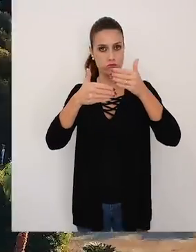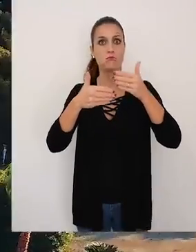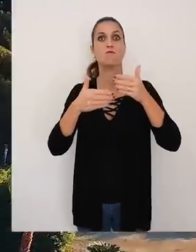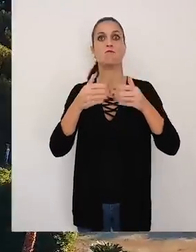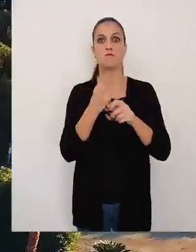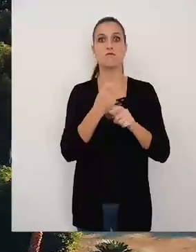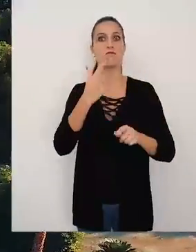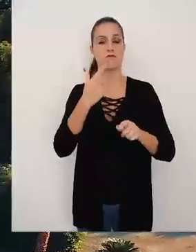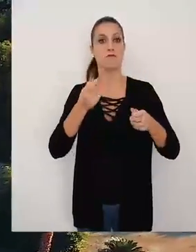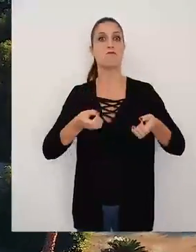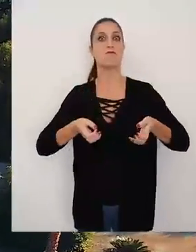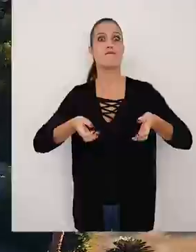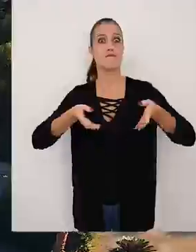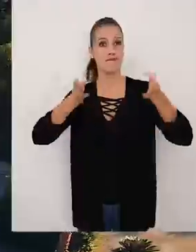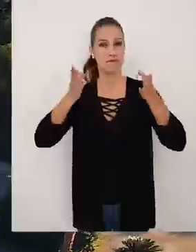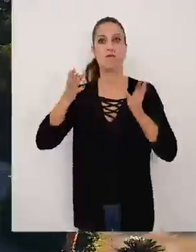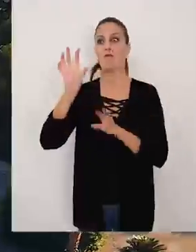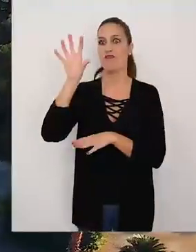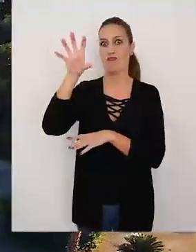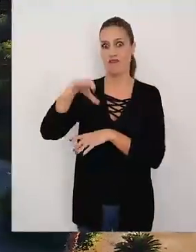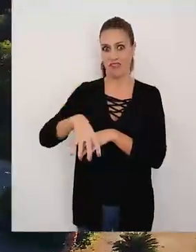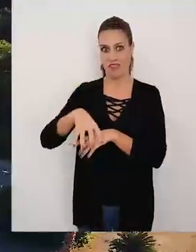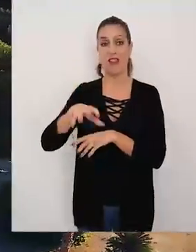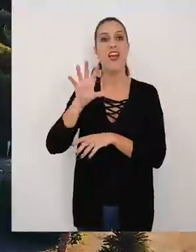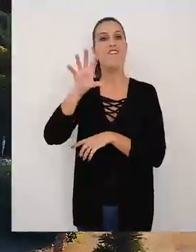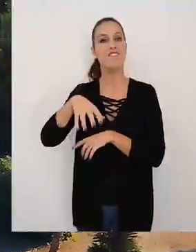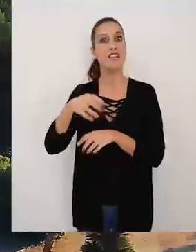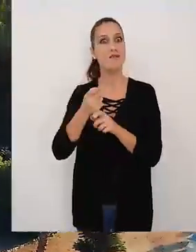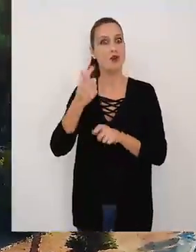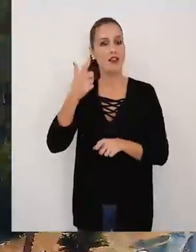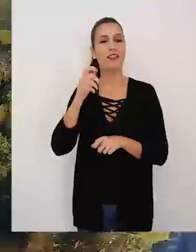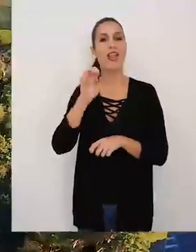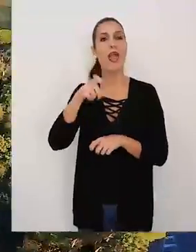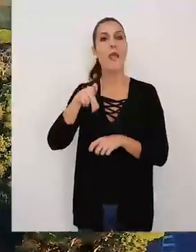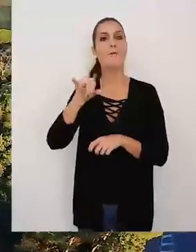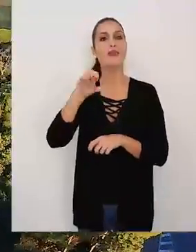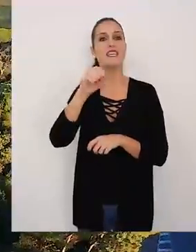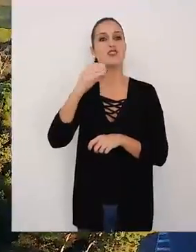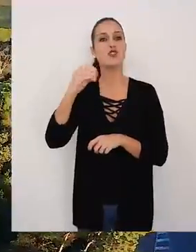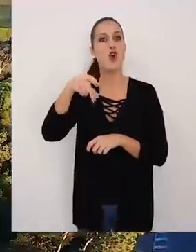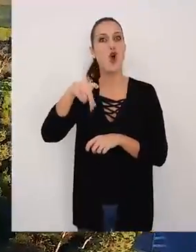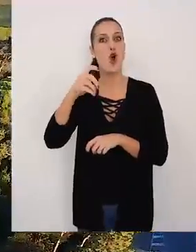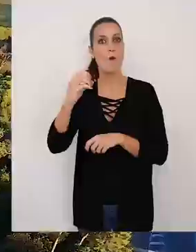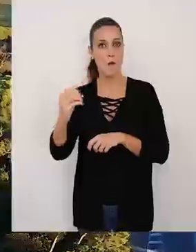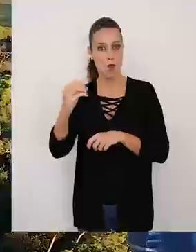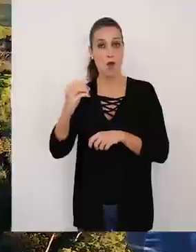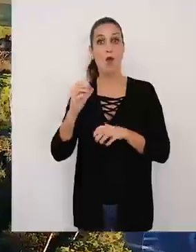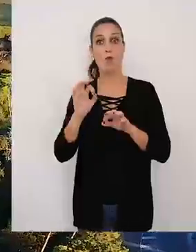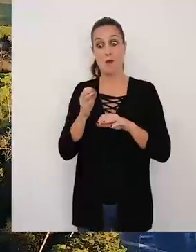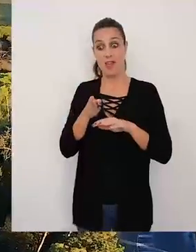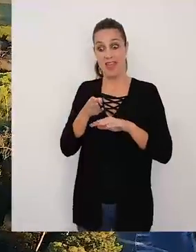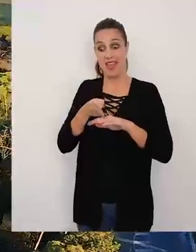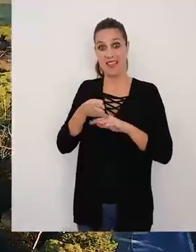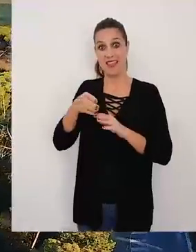come suggeriscono le bellezze architettoniche di Villa Episcopo, celebre per il suo parco ottocentesco posizionato all'entrata del